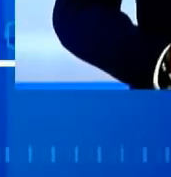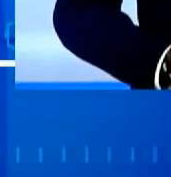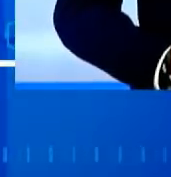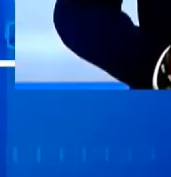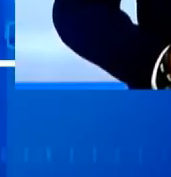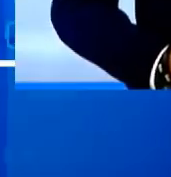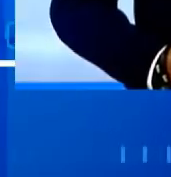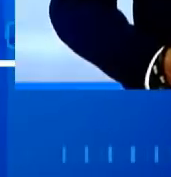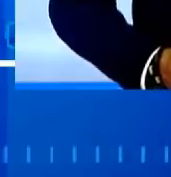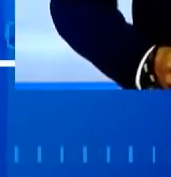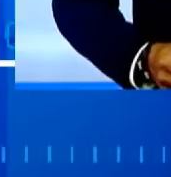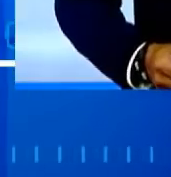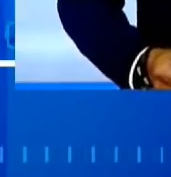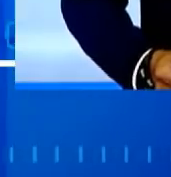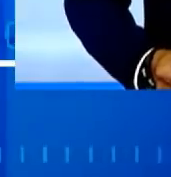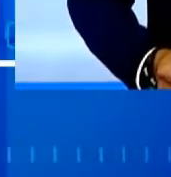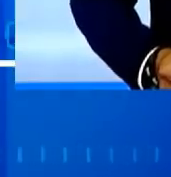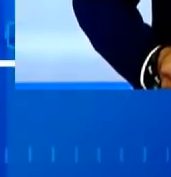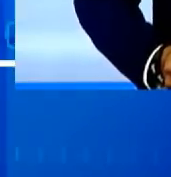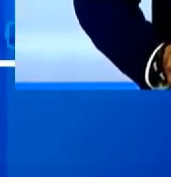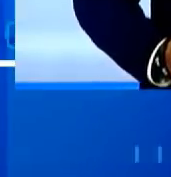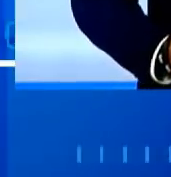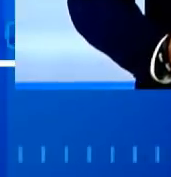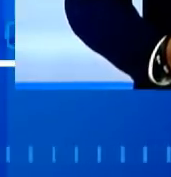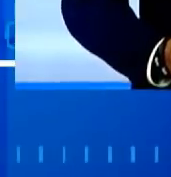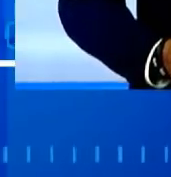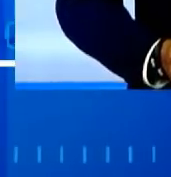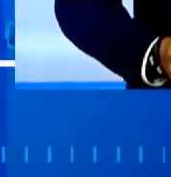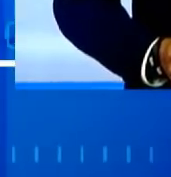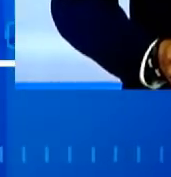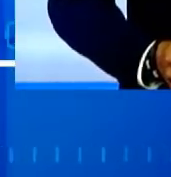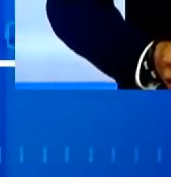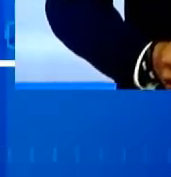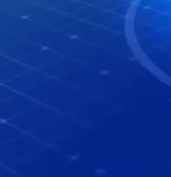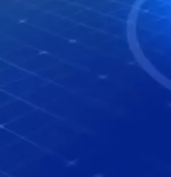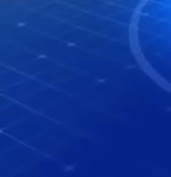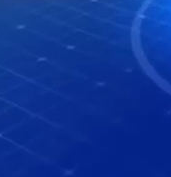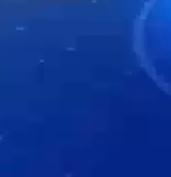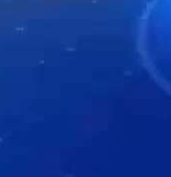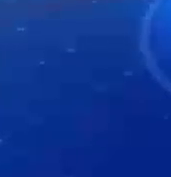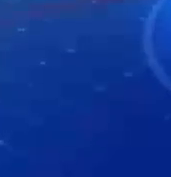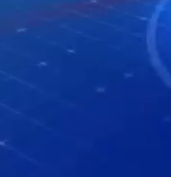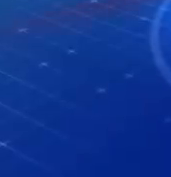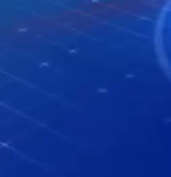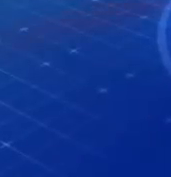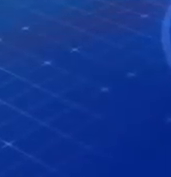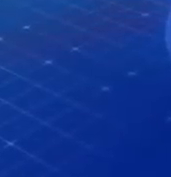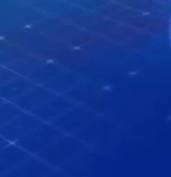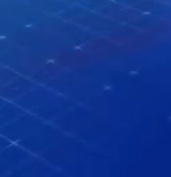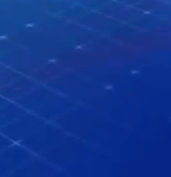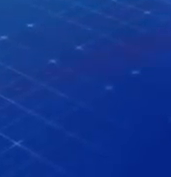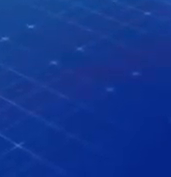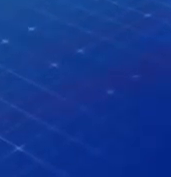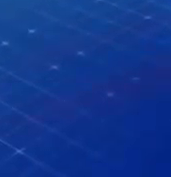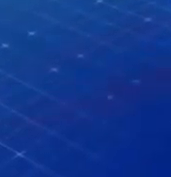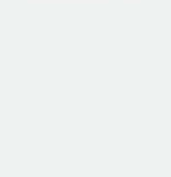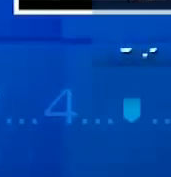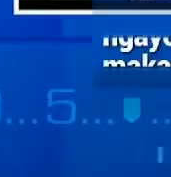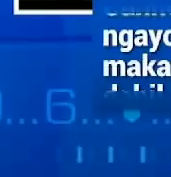PR Kanghel. Hanggang bukas para sa Pilipino. Sama-sama tayong magiging saksi!